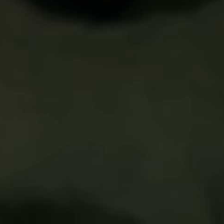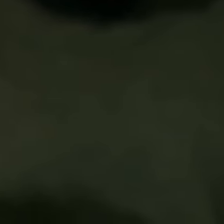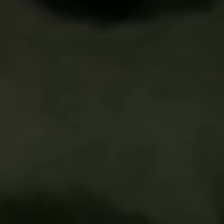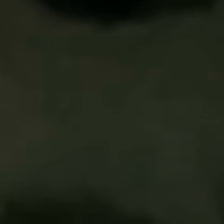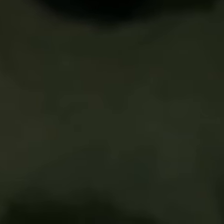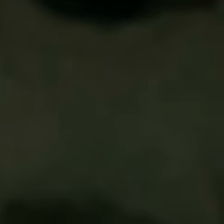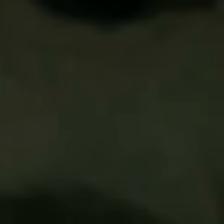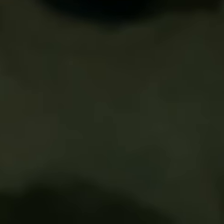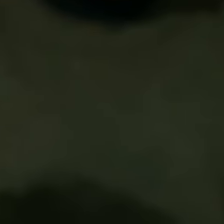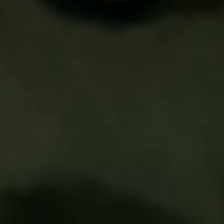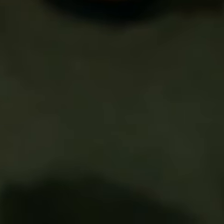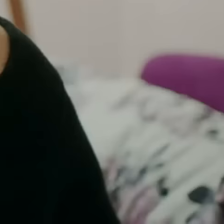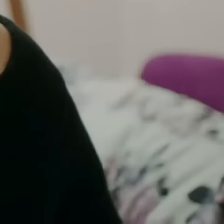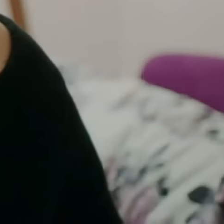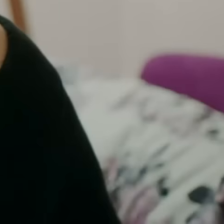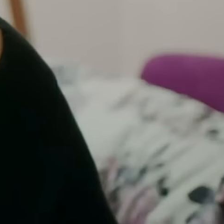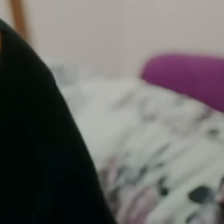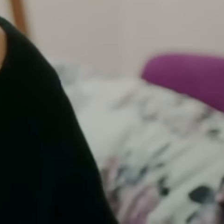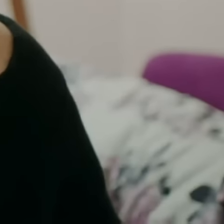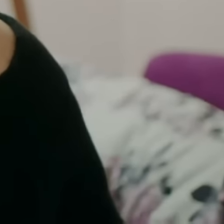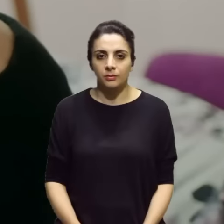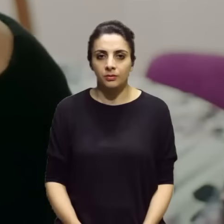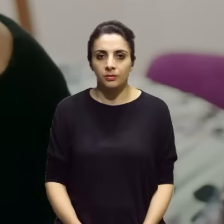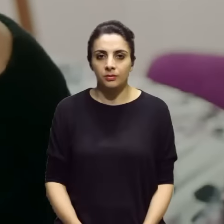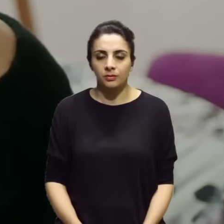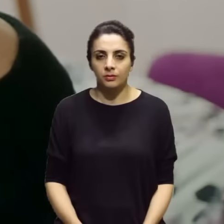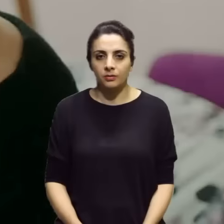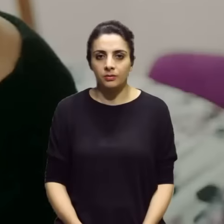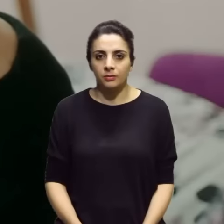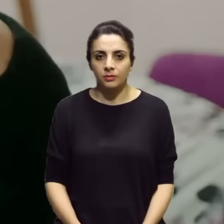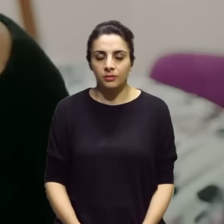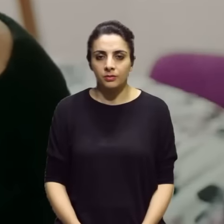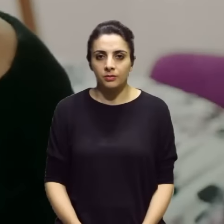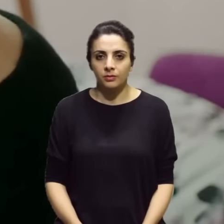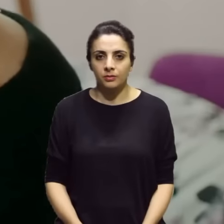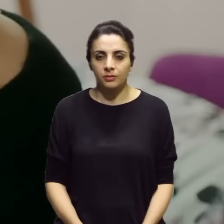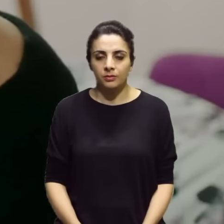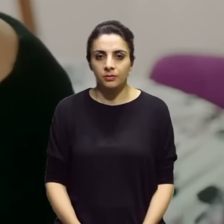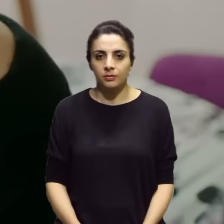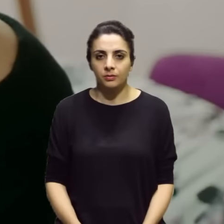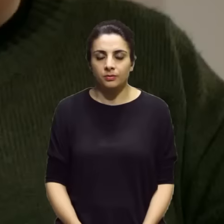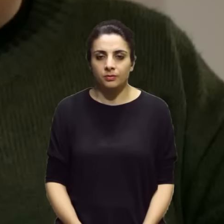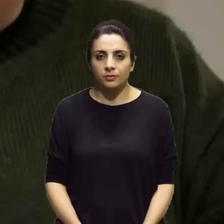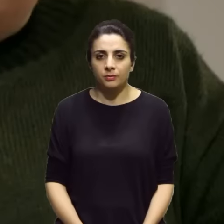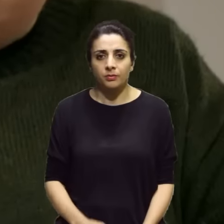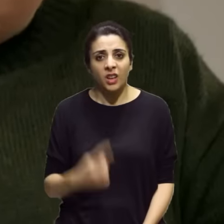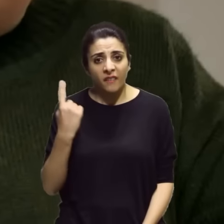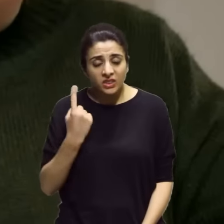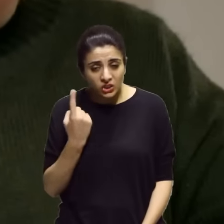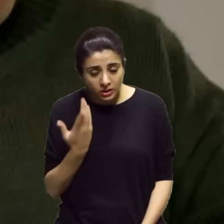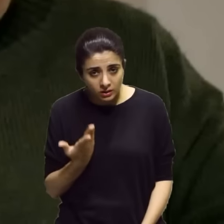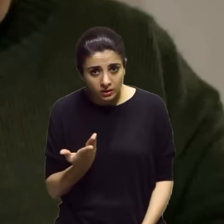Sevinç, siyah geniş yakalı elbisesini çıkarmamış, boynunda taşlı kalın kolyesi. Yaşları damla damla dökülüyor.